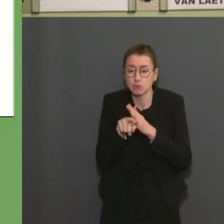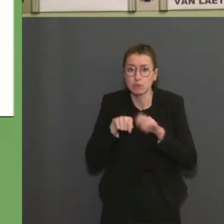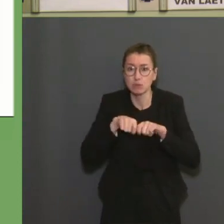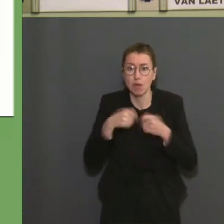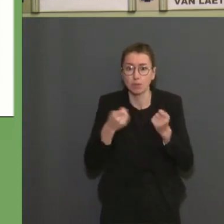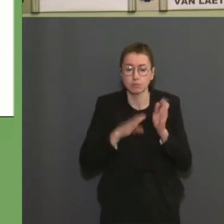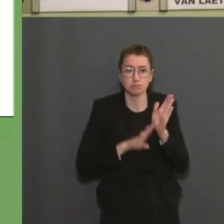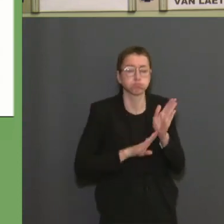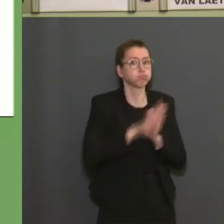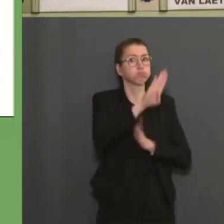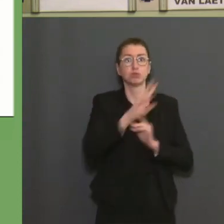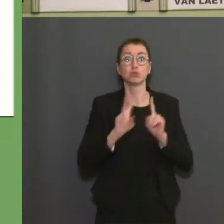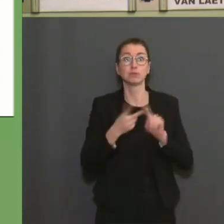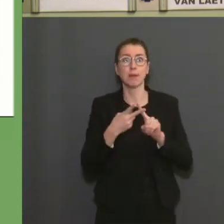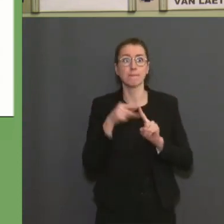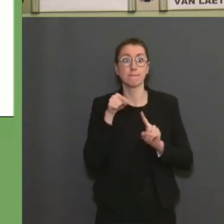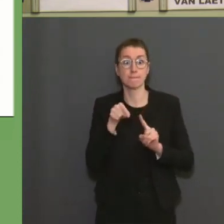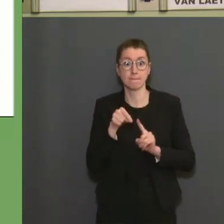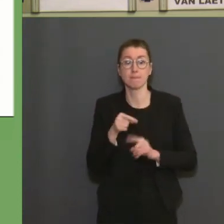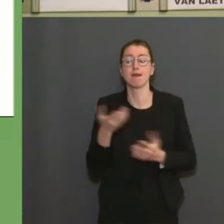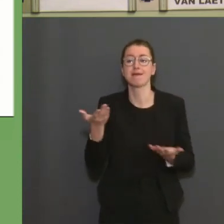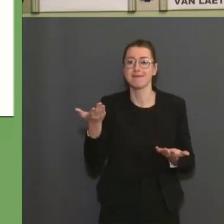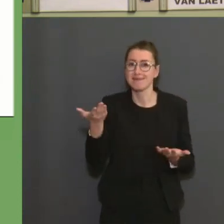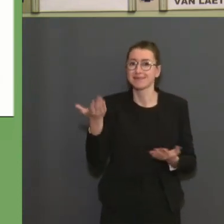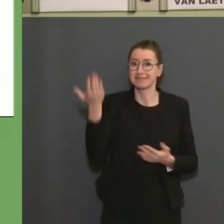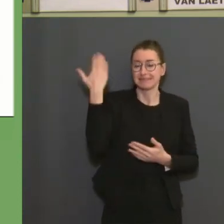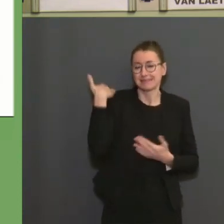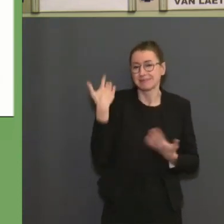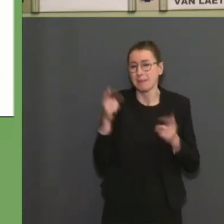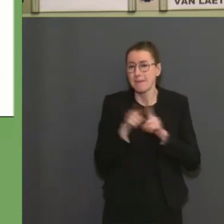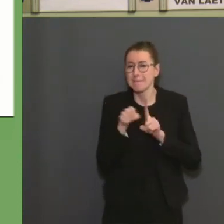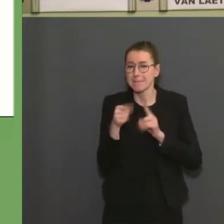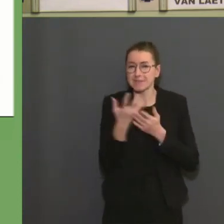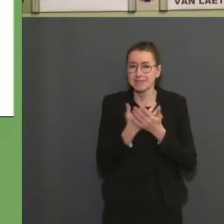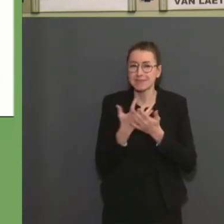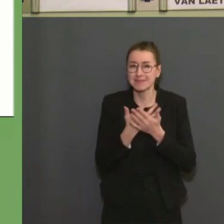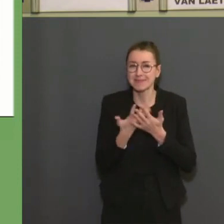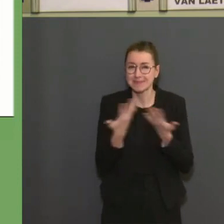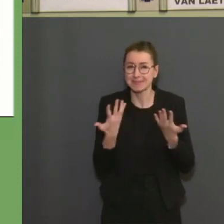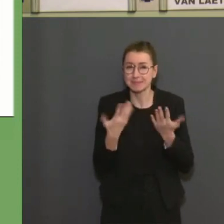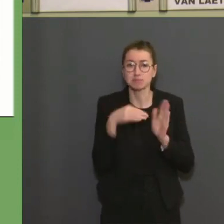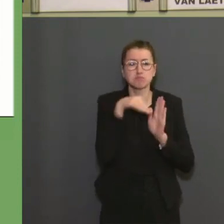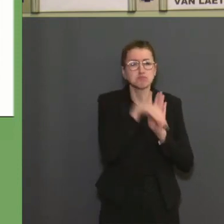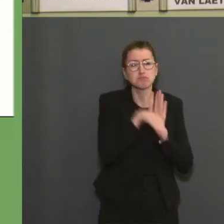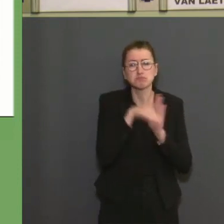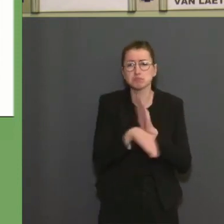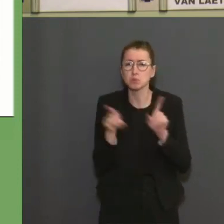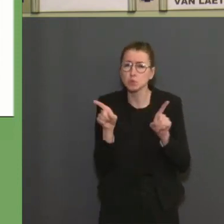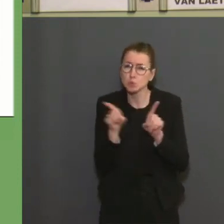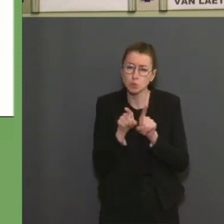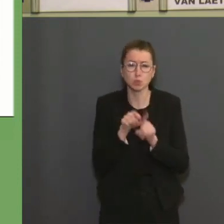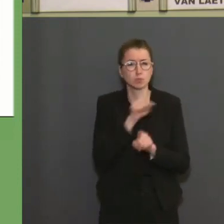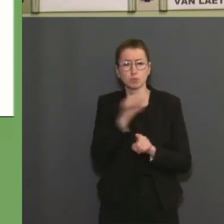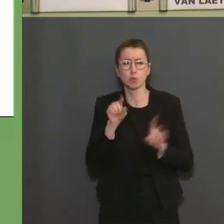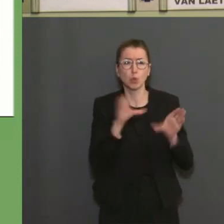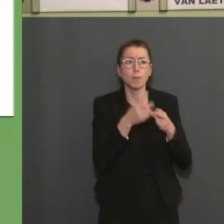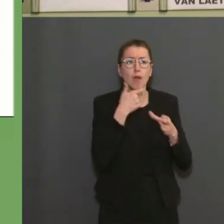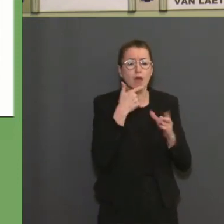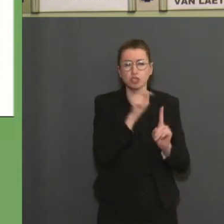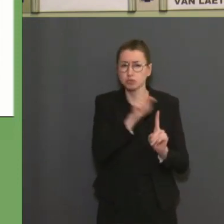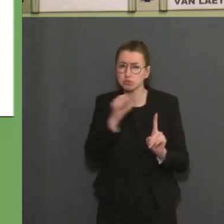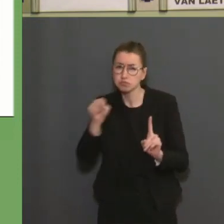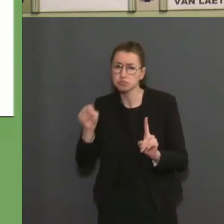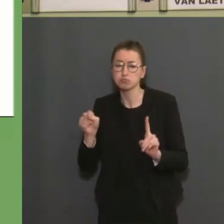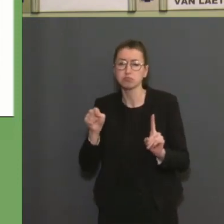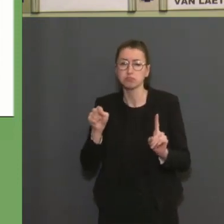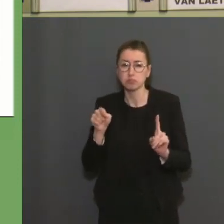Cette diminution se manifeste dans tous les groupes d'âge, comme vous le voyez sur les diapositives. Et pour la première fois, le groupe d'âge dans lequel